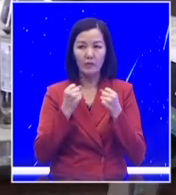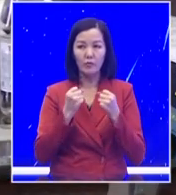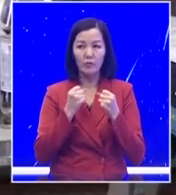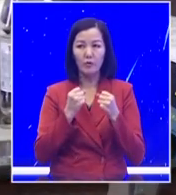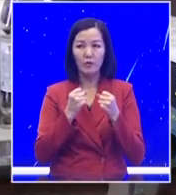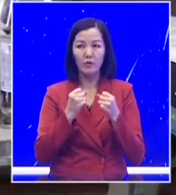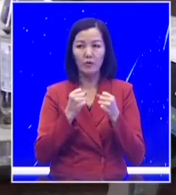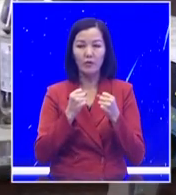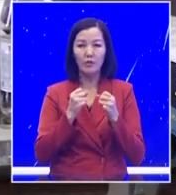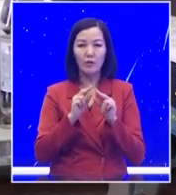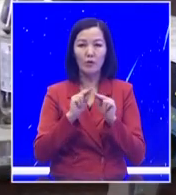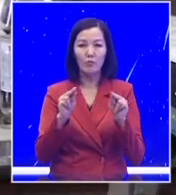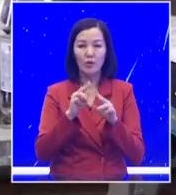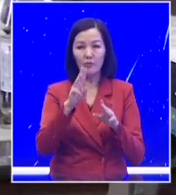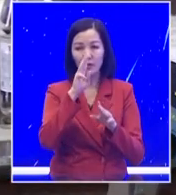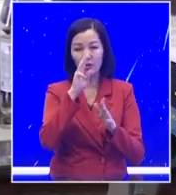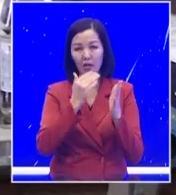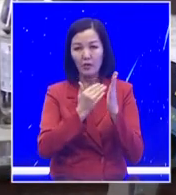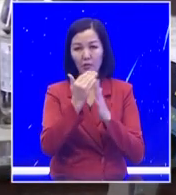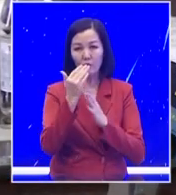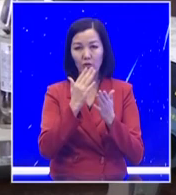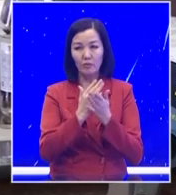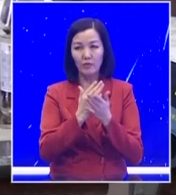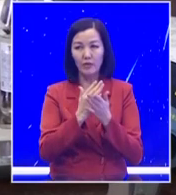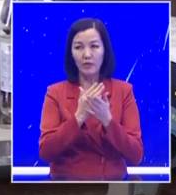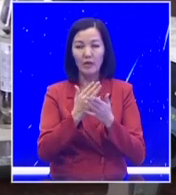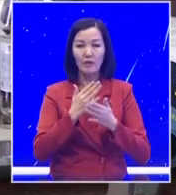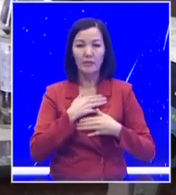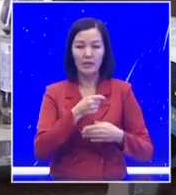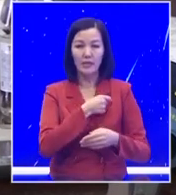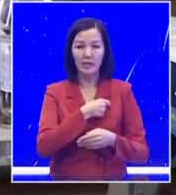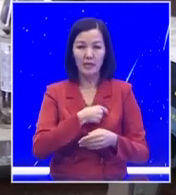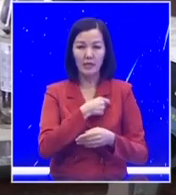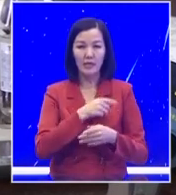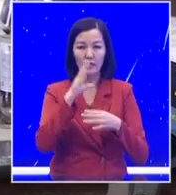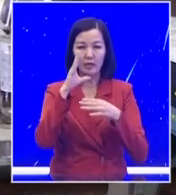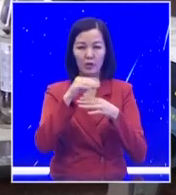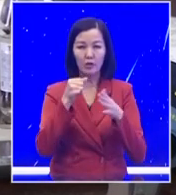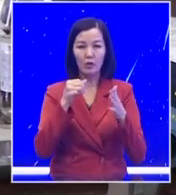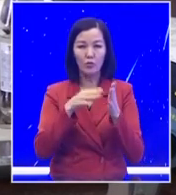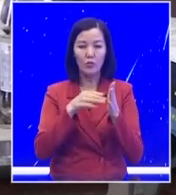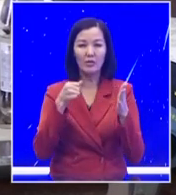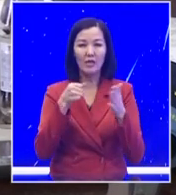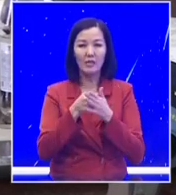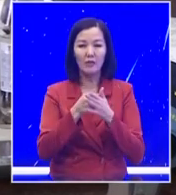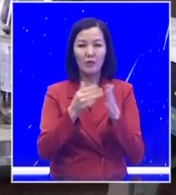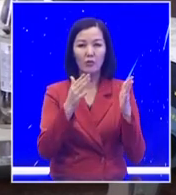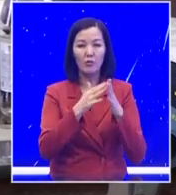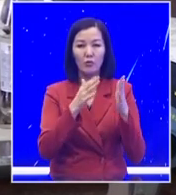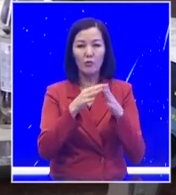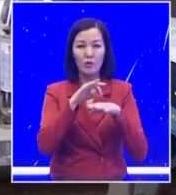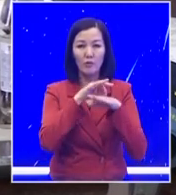мұғалімдердің жаңа жалақыларын көтеріп жатыр. Біз де балалар тәрбиелейміз, біз кешкі 9-ға дейін ұстап, үйдейіне дейін апарамыз